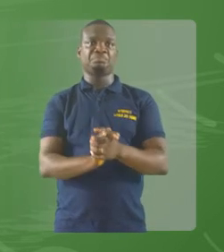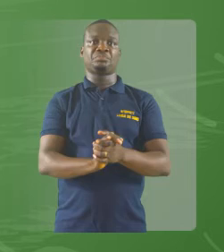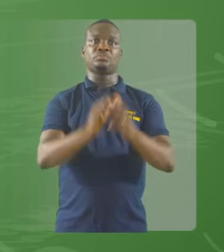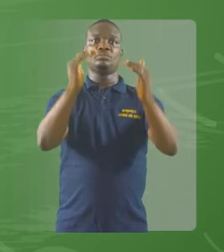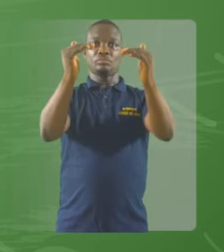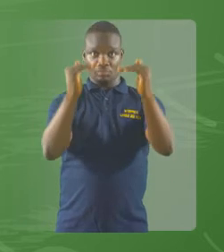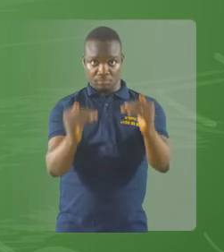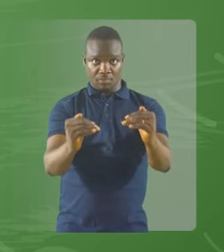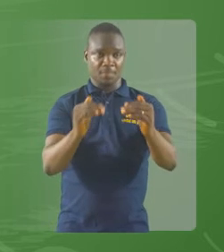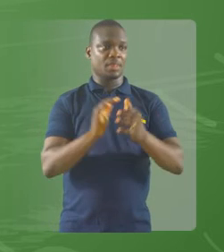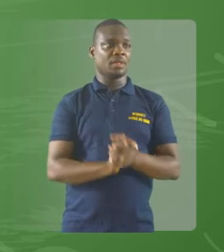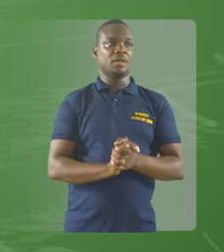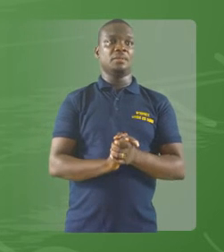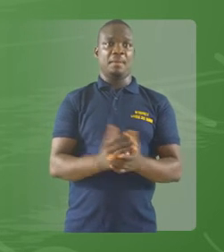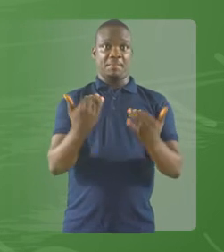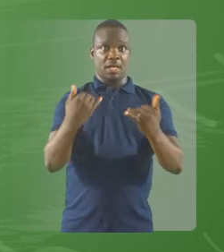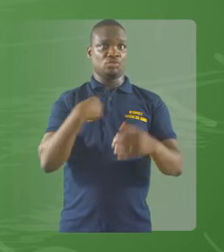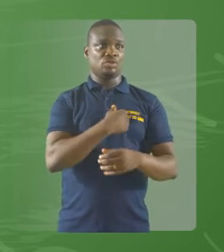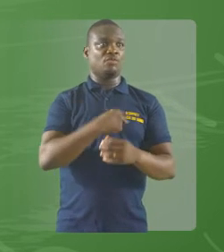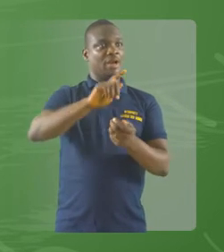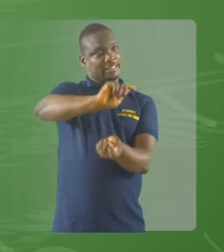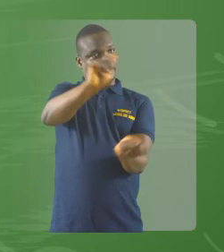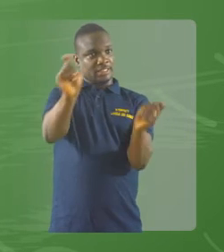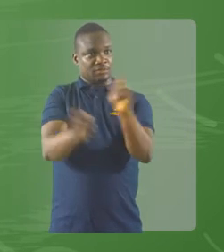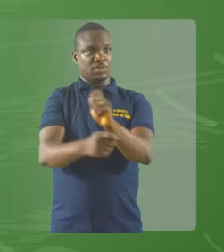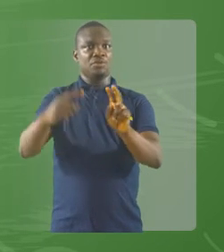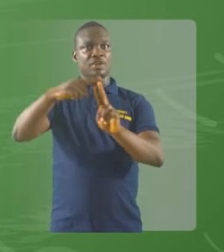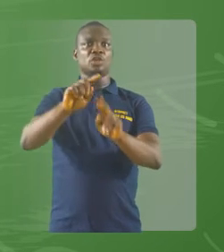transformation, c'est la translation de vecteur U.